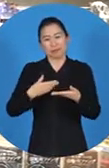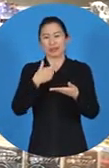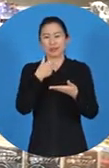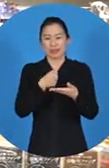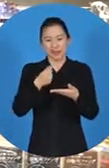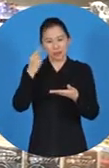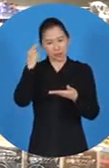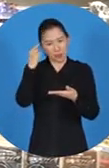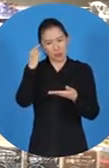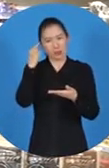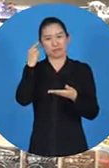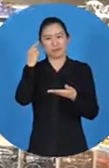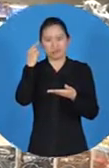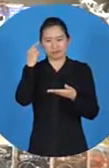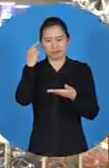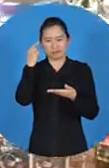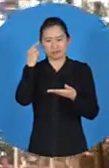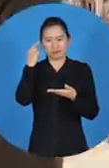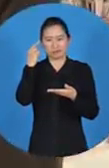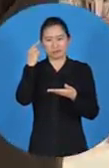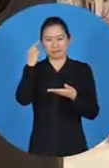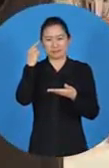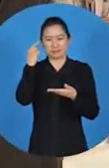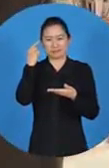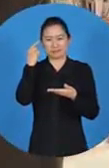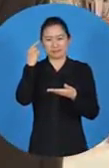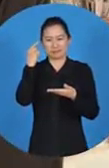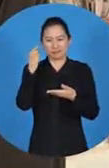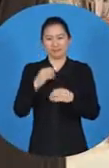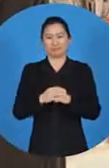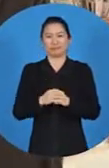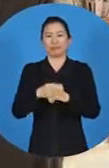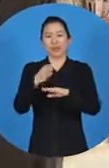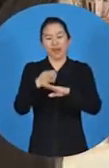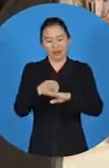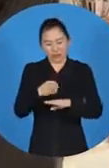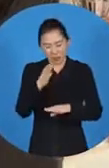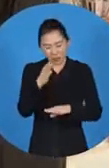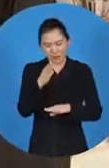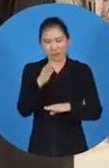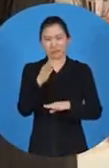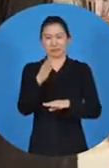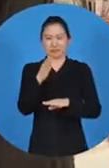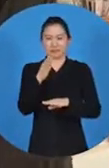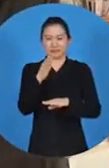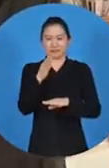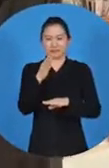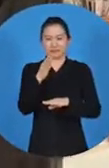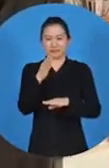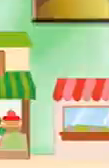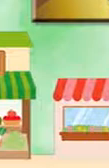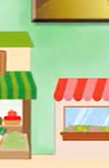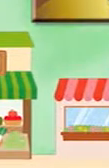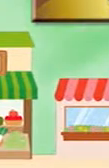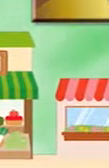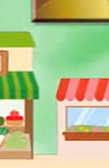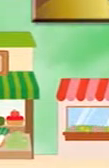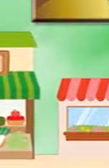提供させていただきたいと思います。 これからも頑張ってください。 ありがとうございます。 ありがとうございました。